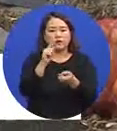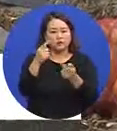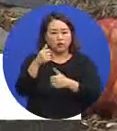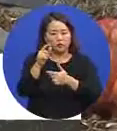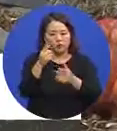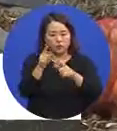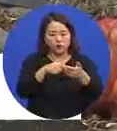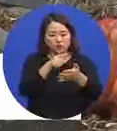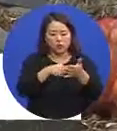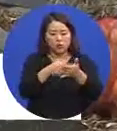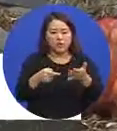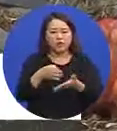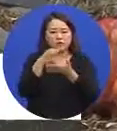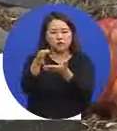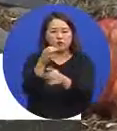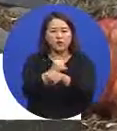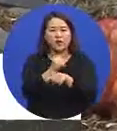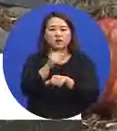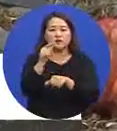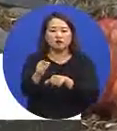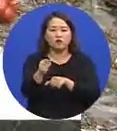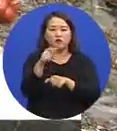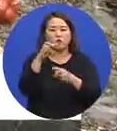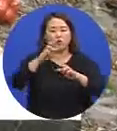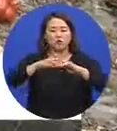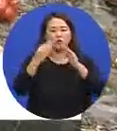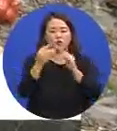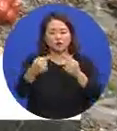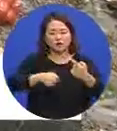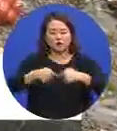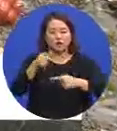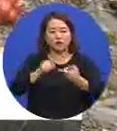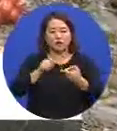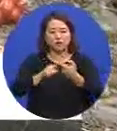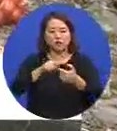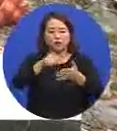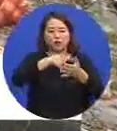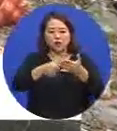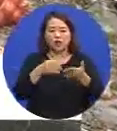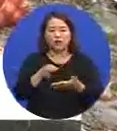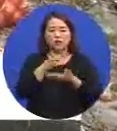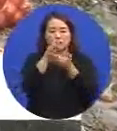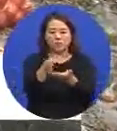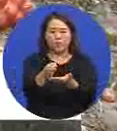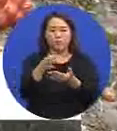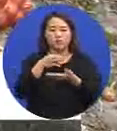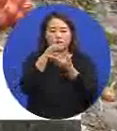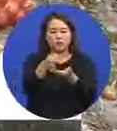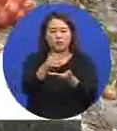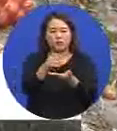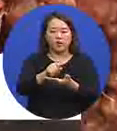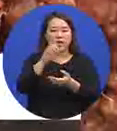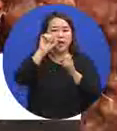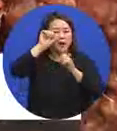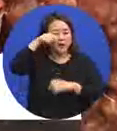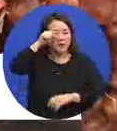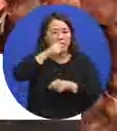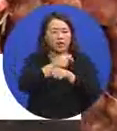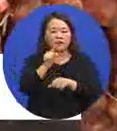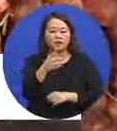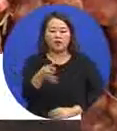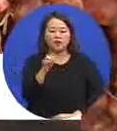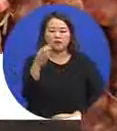가을무 재배 농가에 지원금을 지급합니다. 지급 규모는 양파는 182개 농가에 1억 3,700만